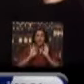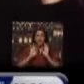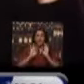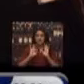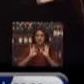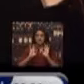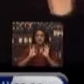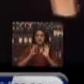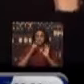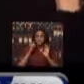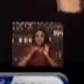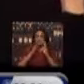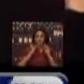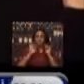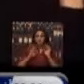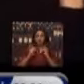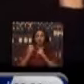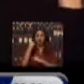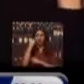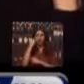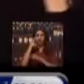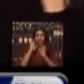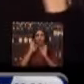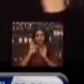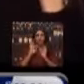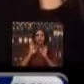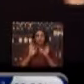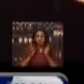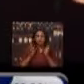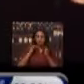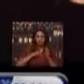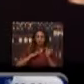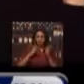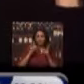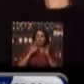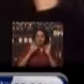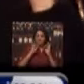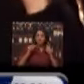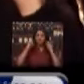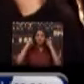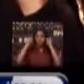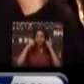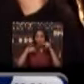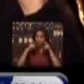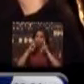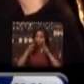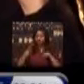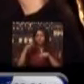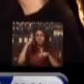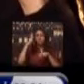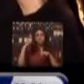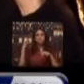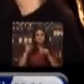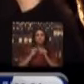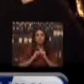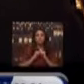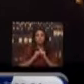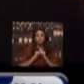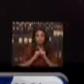المصريين ما عندهمش الشجاعة او العزيمة او حتى